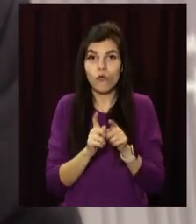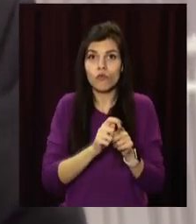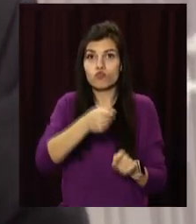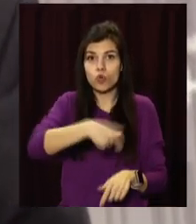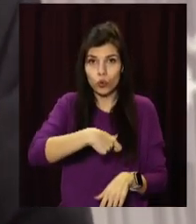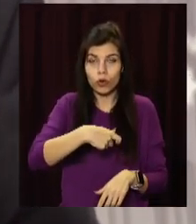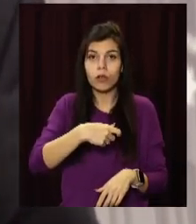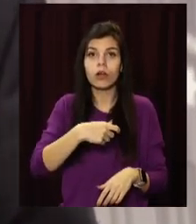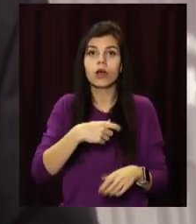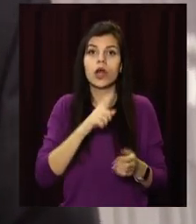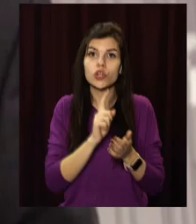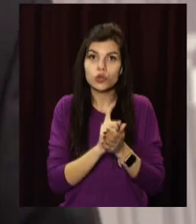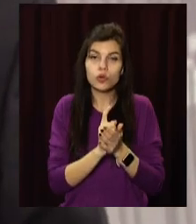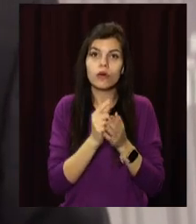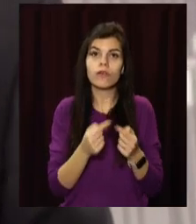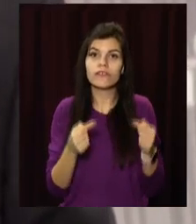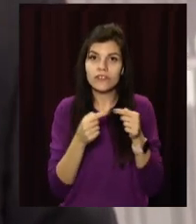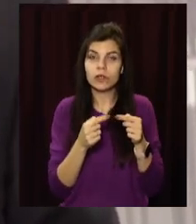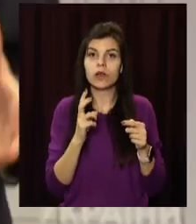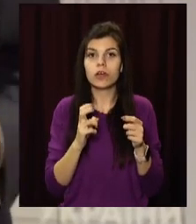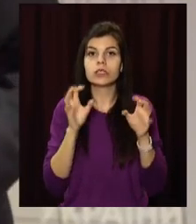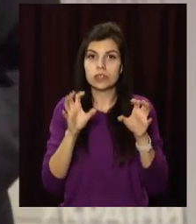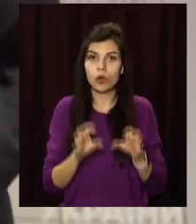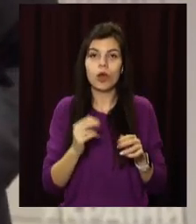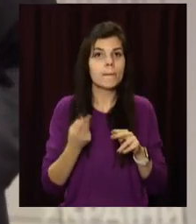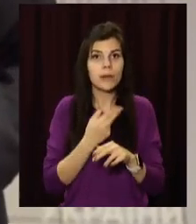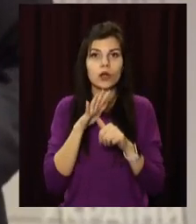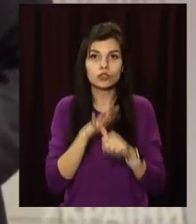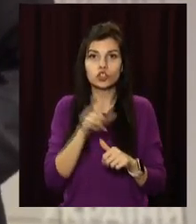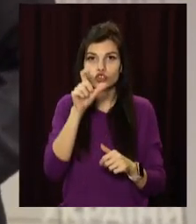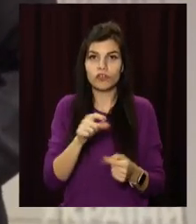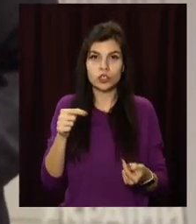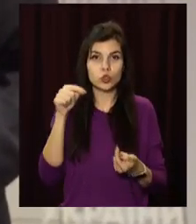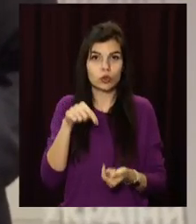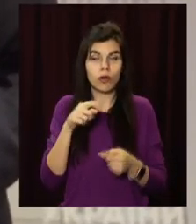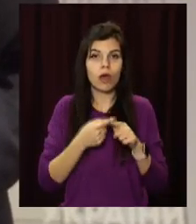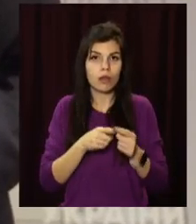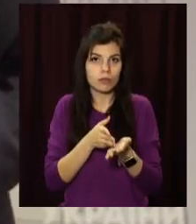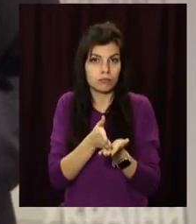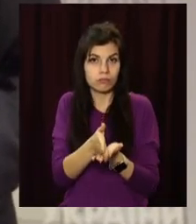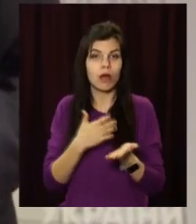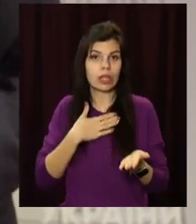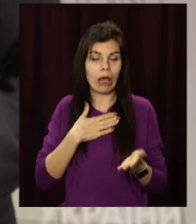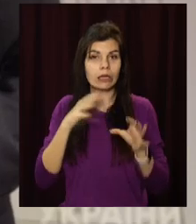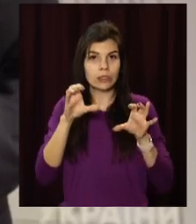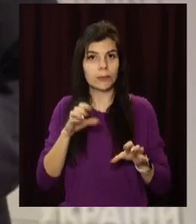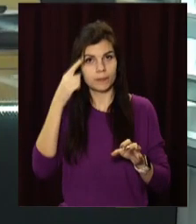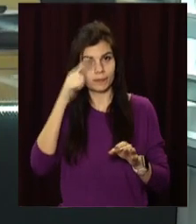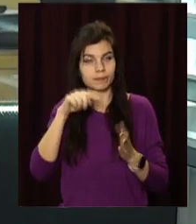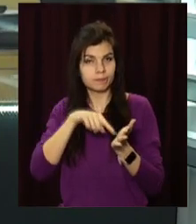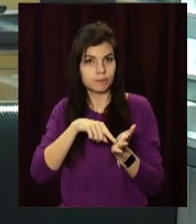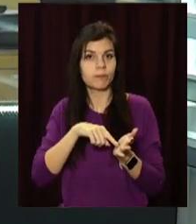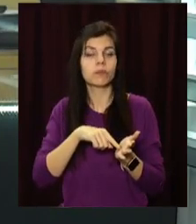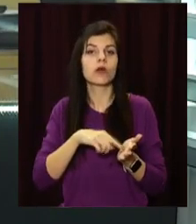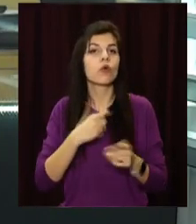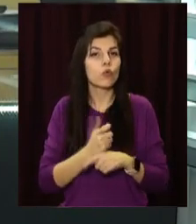Кожен, безперечно, повинен сплачувати свої борги, це беззаперечно, але будь-яке стягнення повинно відбуватися виключно в